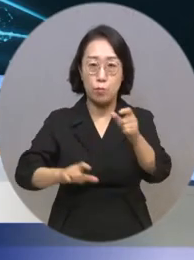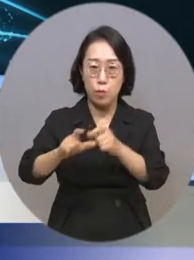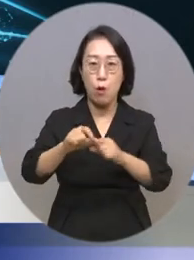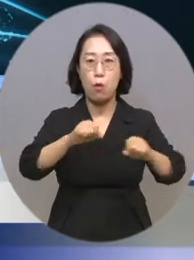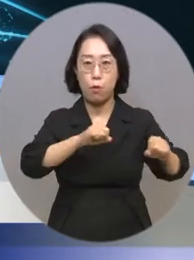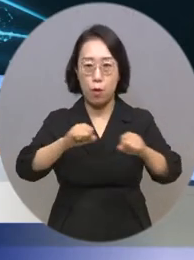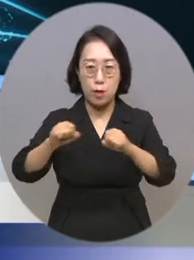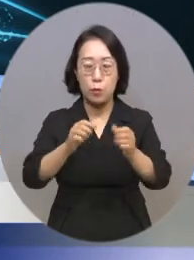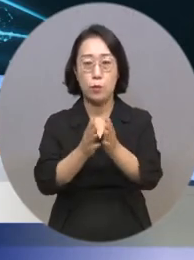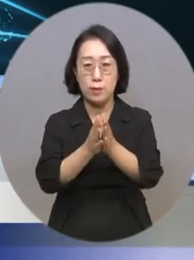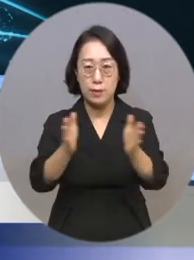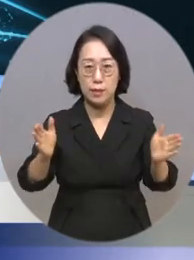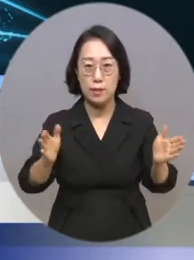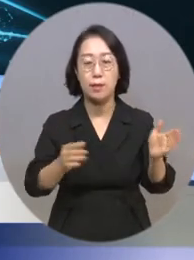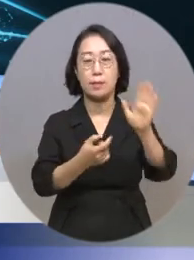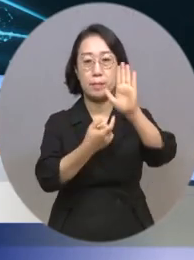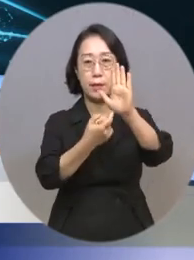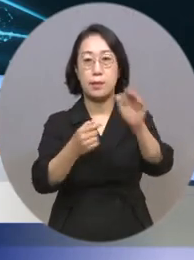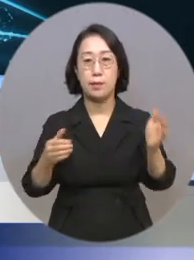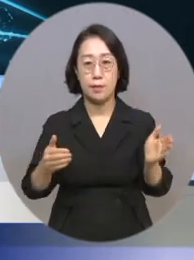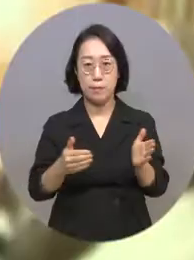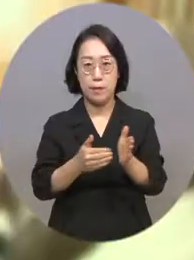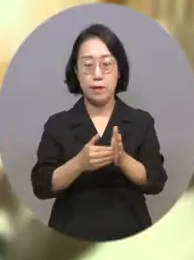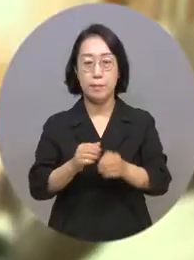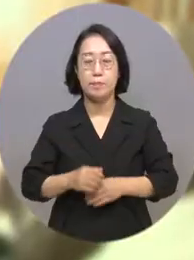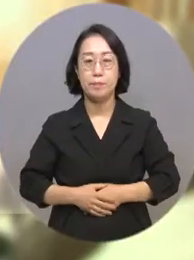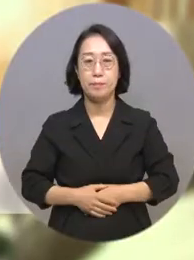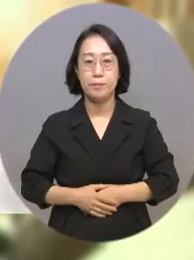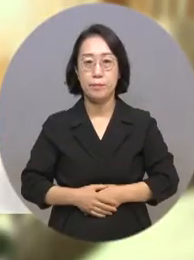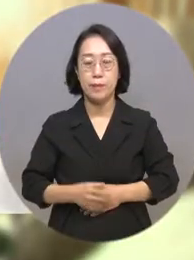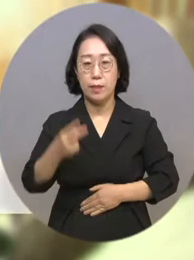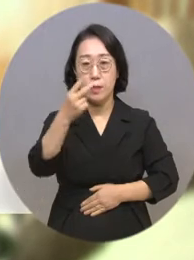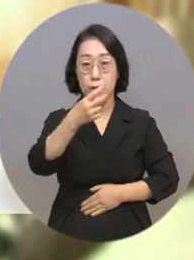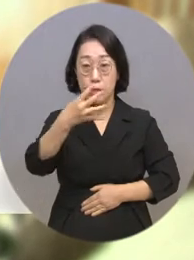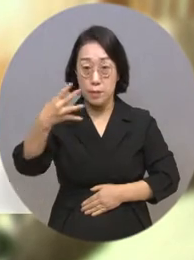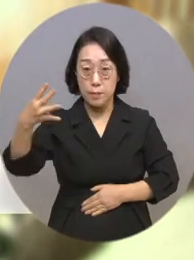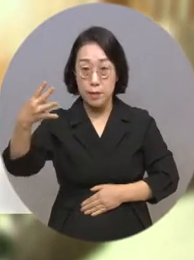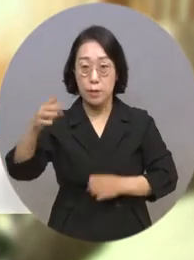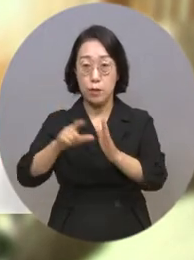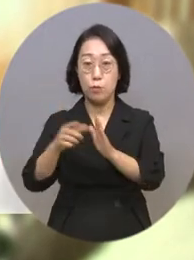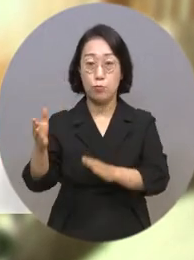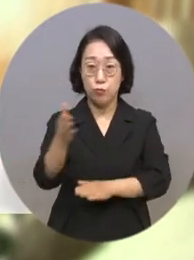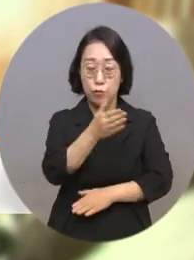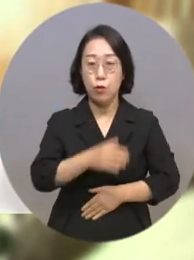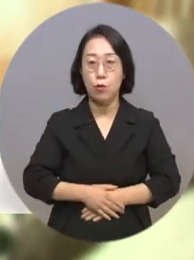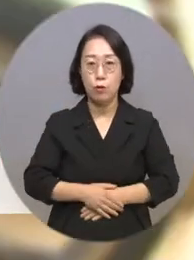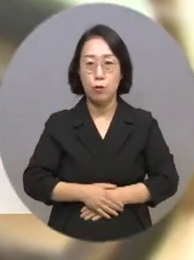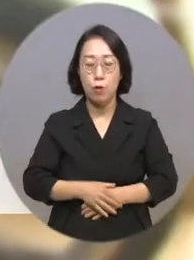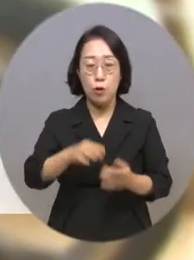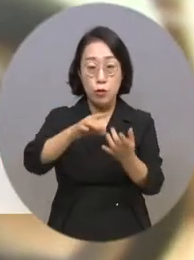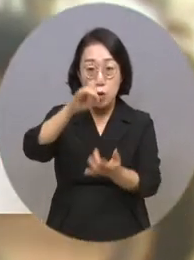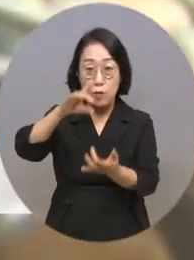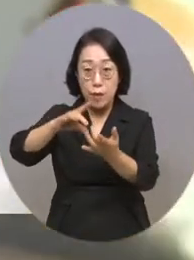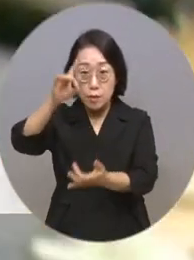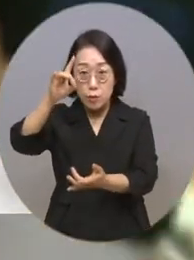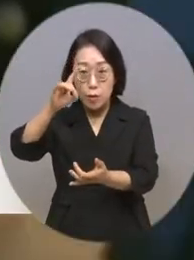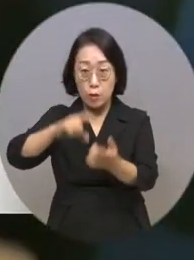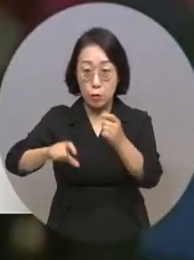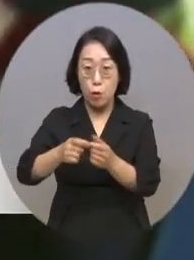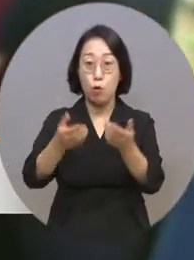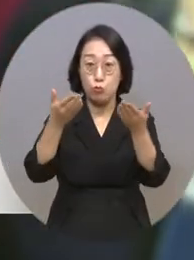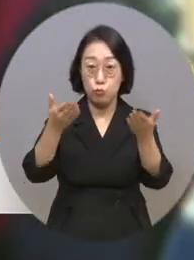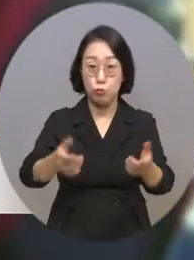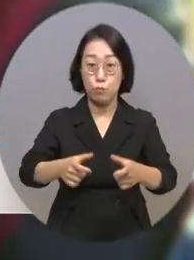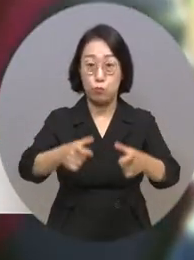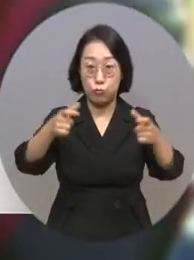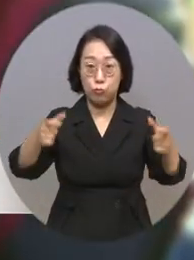보호를 위해 발벗고 나서 입니다 2024년 부터 수저 선택권을 강화하기 위한 개인